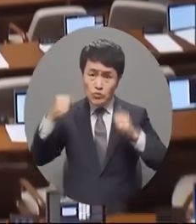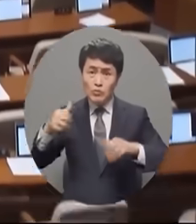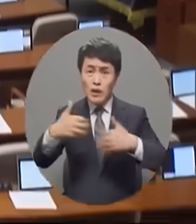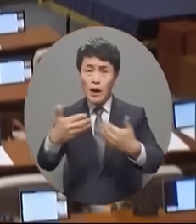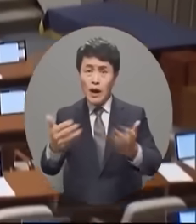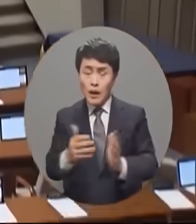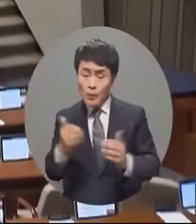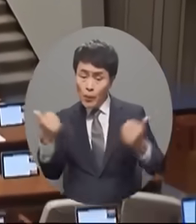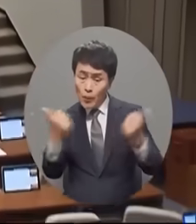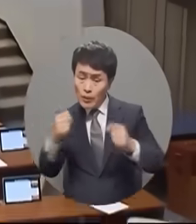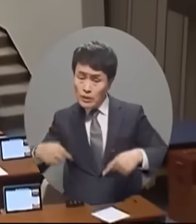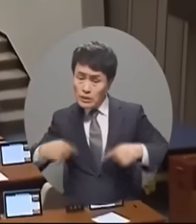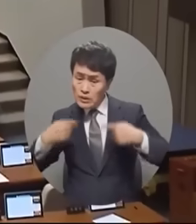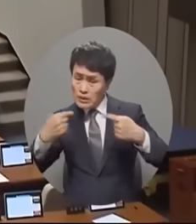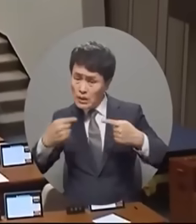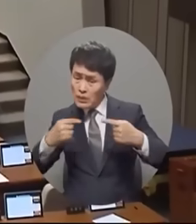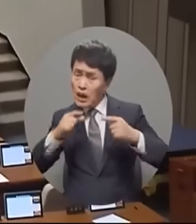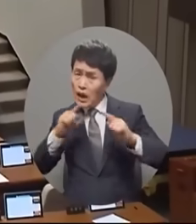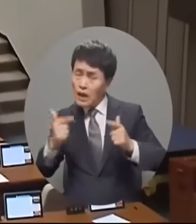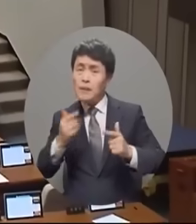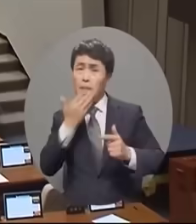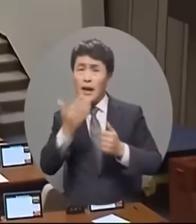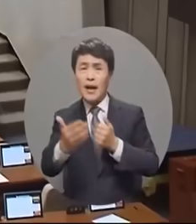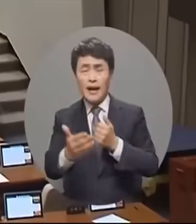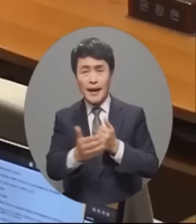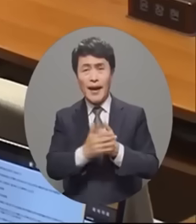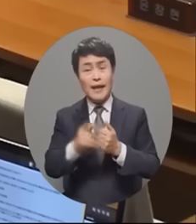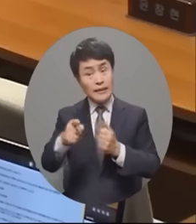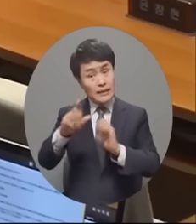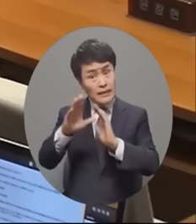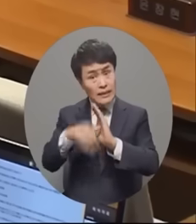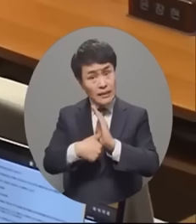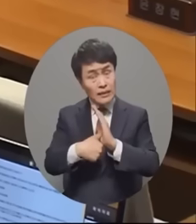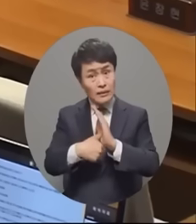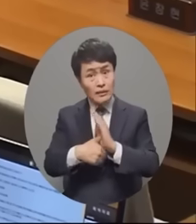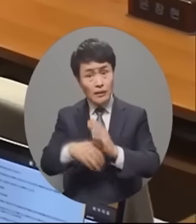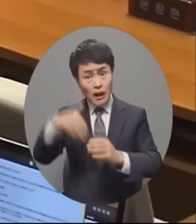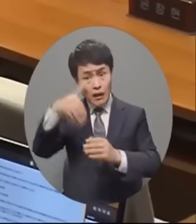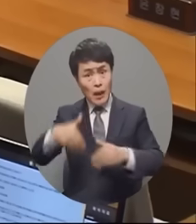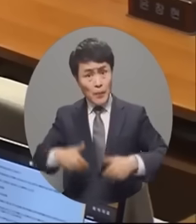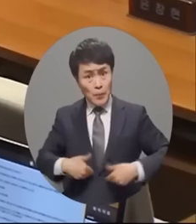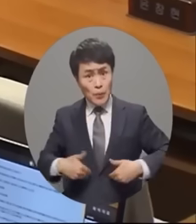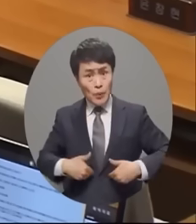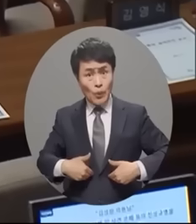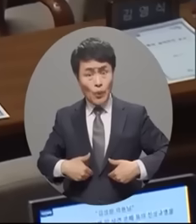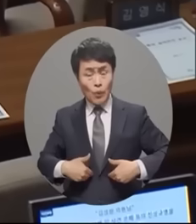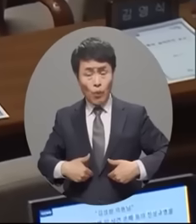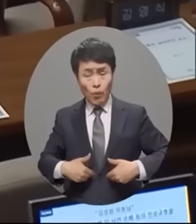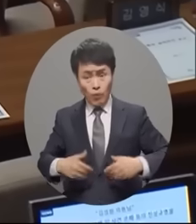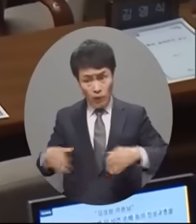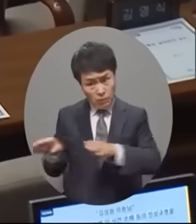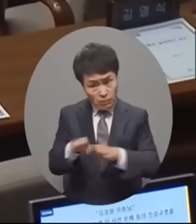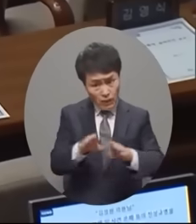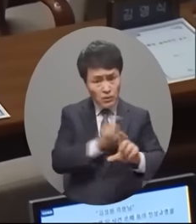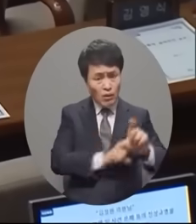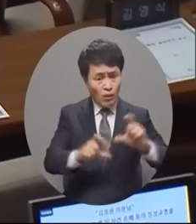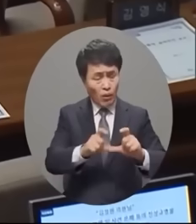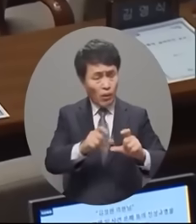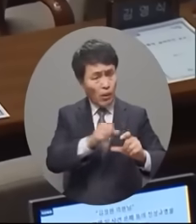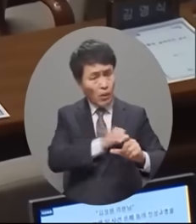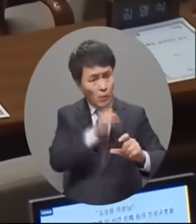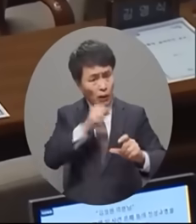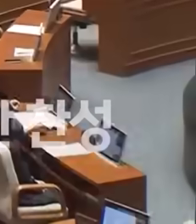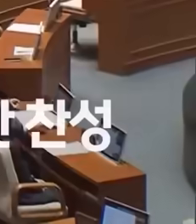본회의에 참석하지 않을 가능성도 있는데 이 경우 가결에 필요한 이탈표는 더 줄어듭니다. MBC 뉴스